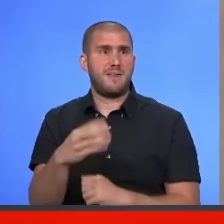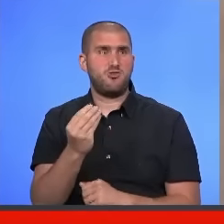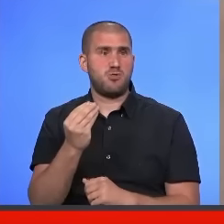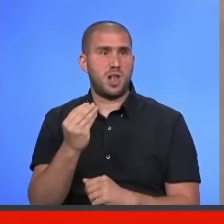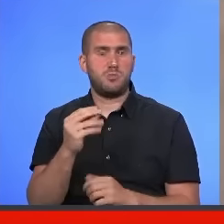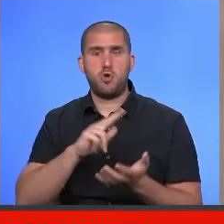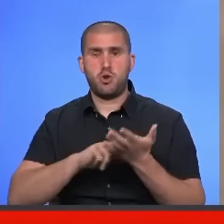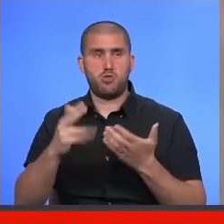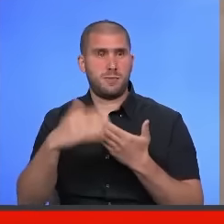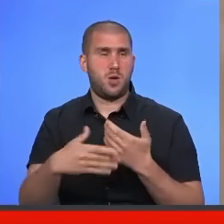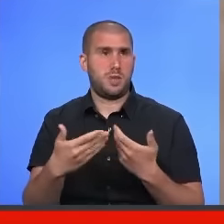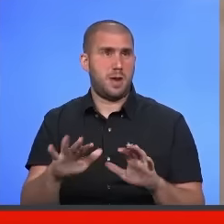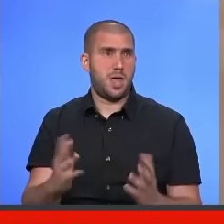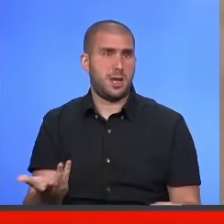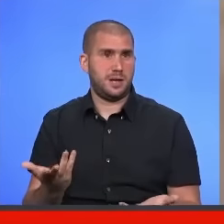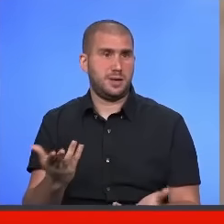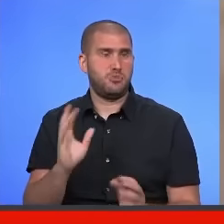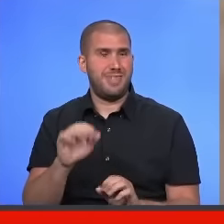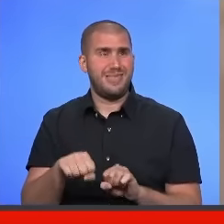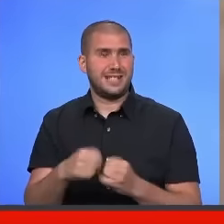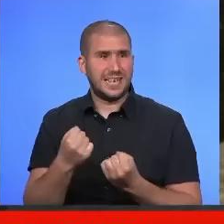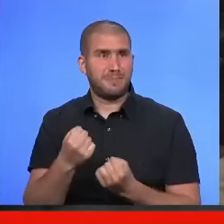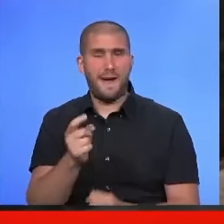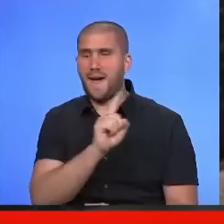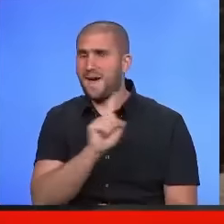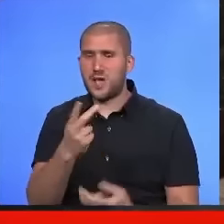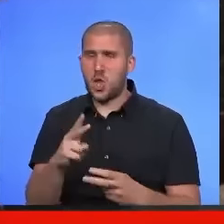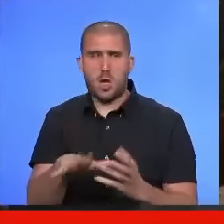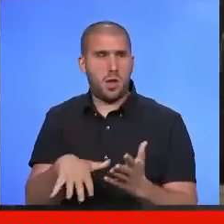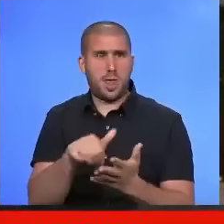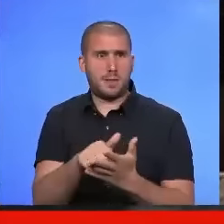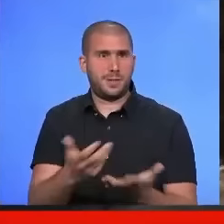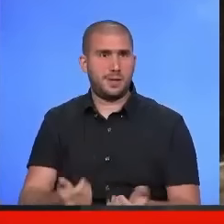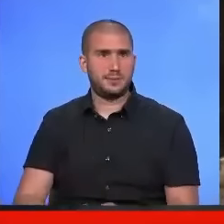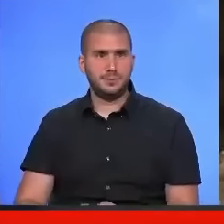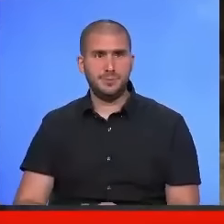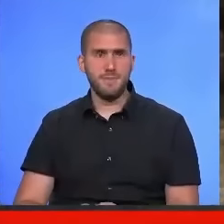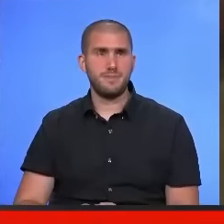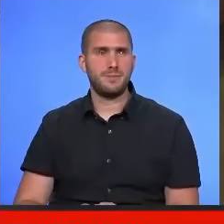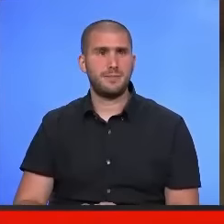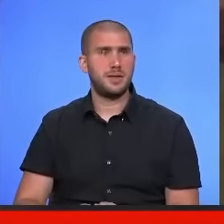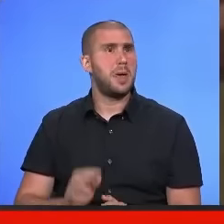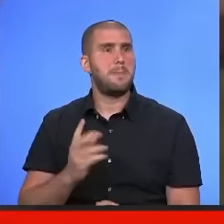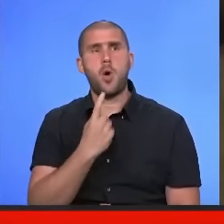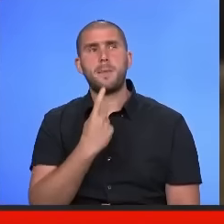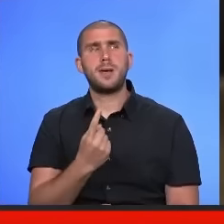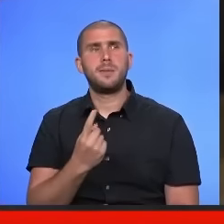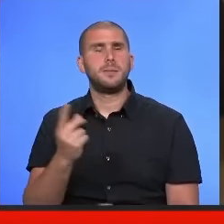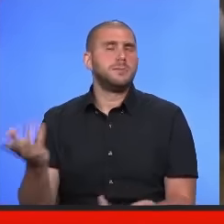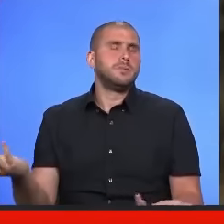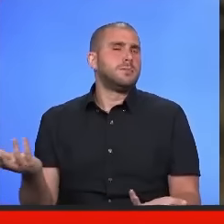בשלושת החודשים האחרונים של נזקים שאיש לא יכול לממן מה מה אומרים